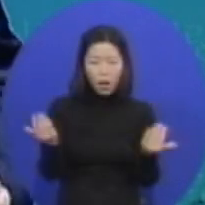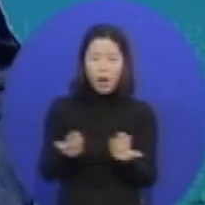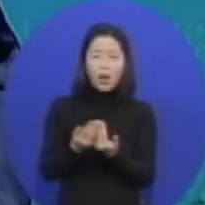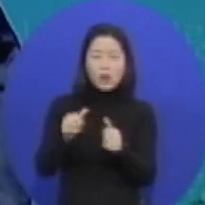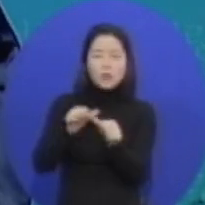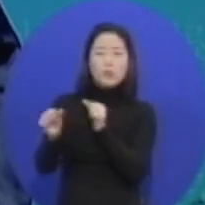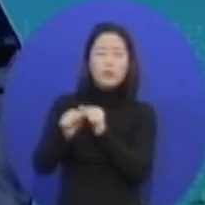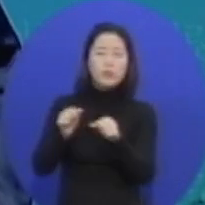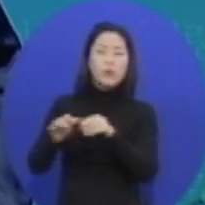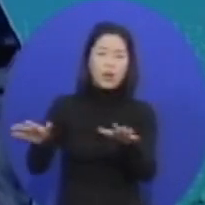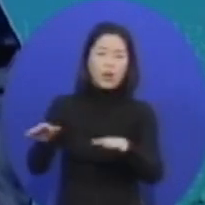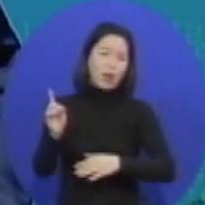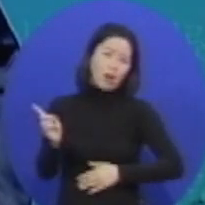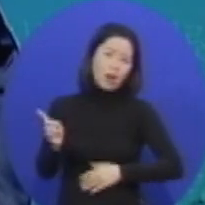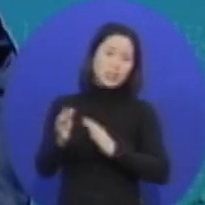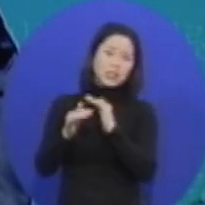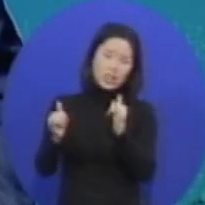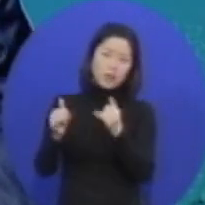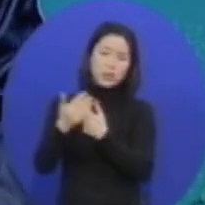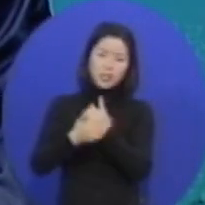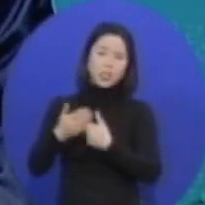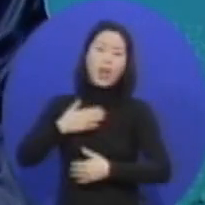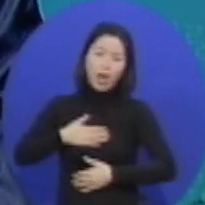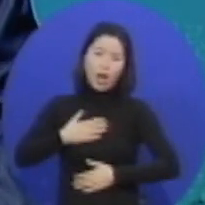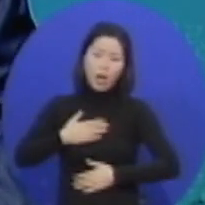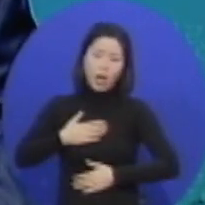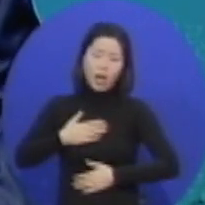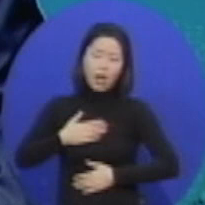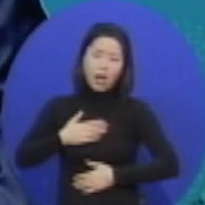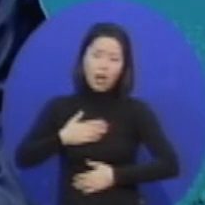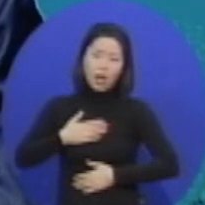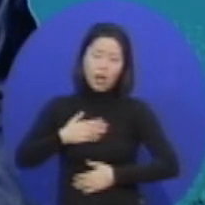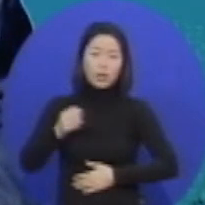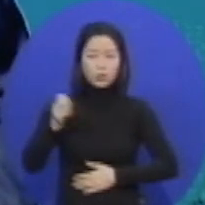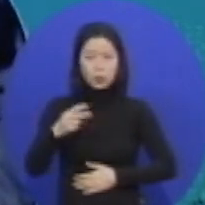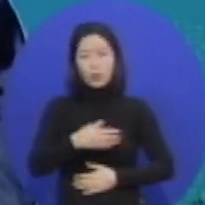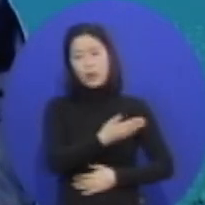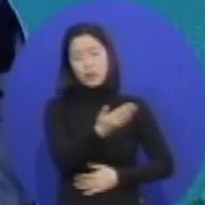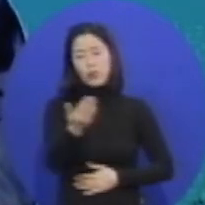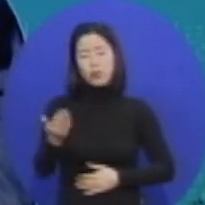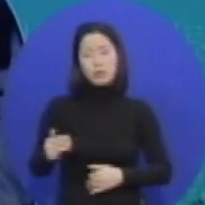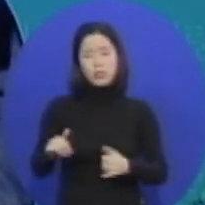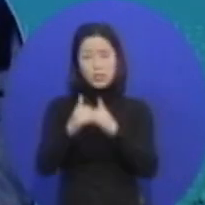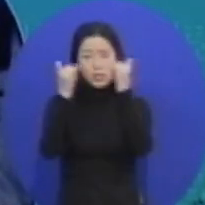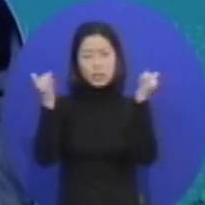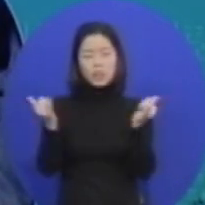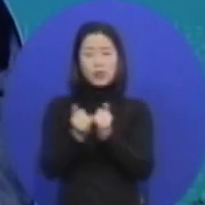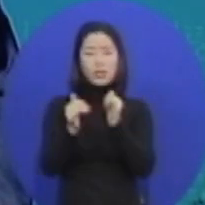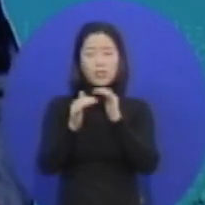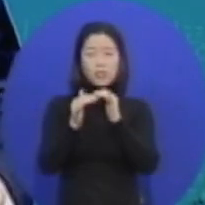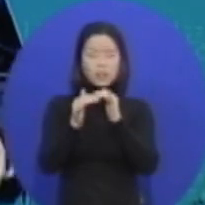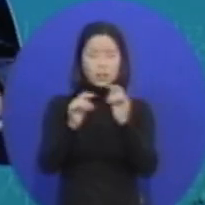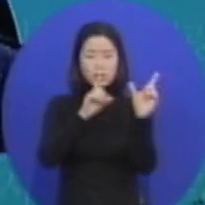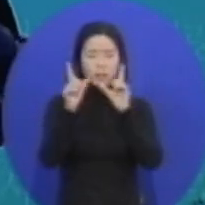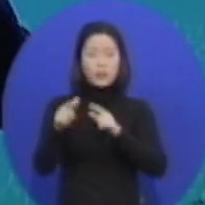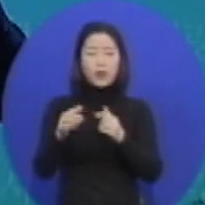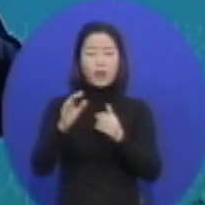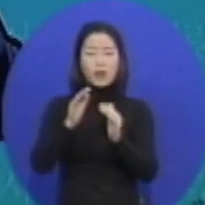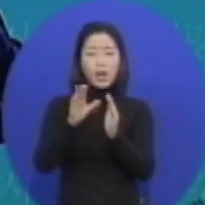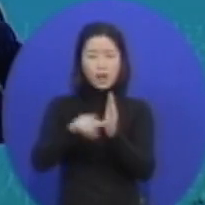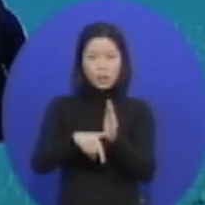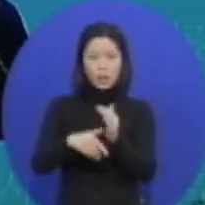사람이 은혜를 아는 사람이구나 여러분이 사회생활 하는 동안에 무언가 도움을 받은 사람 그런 분에게